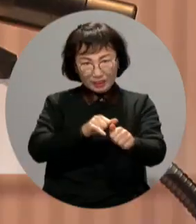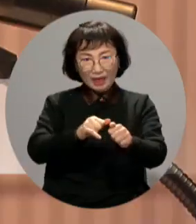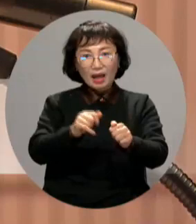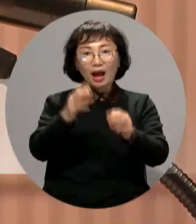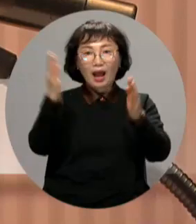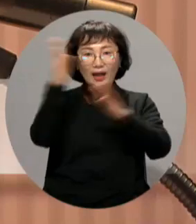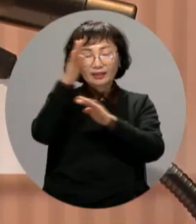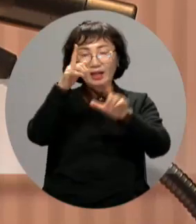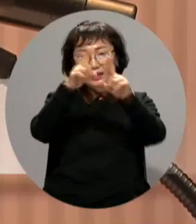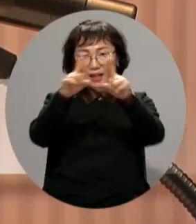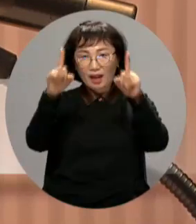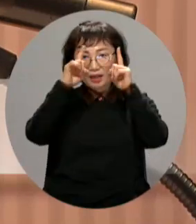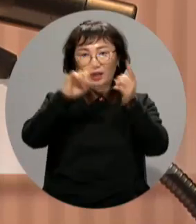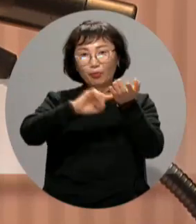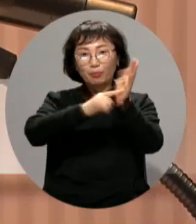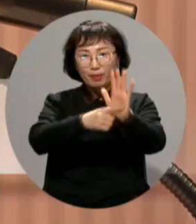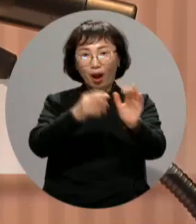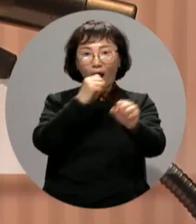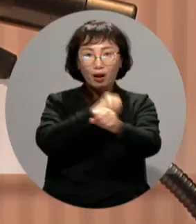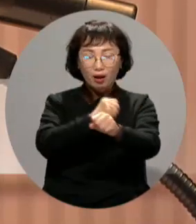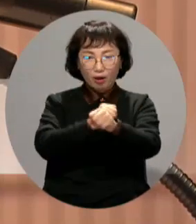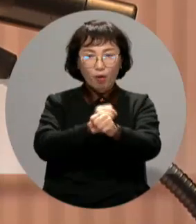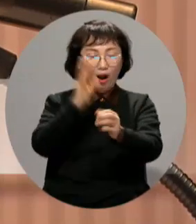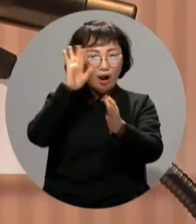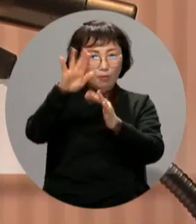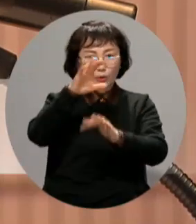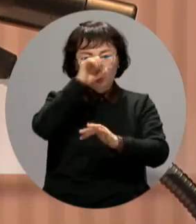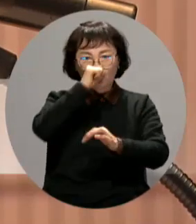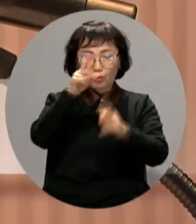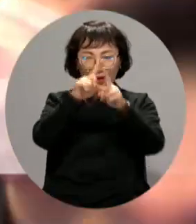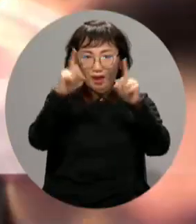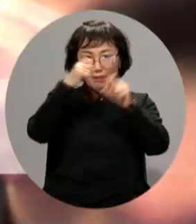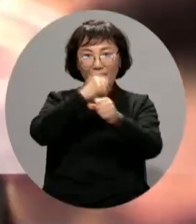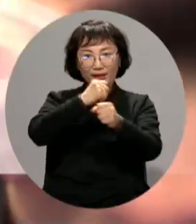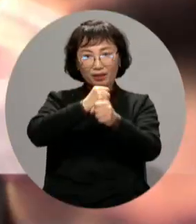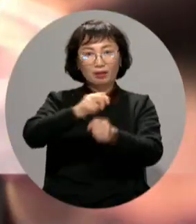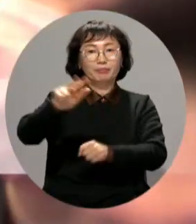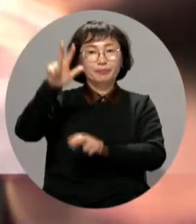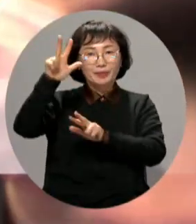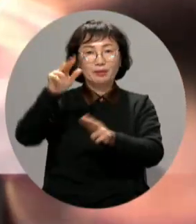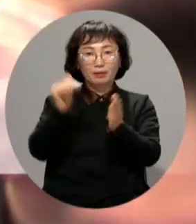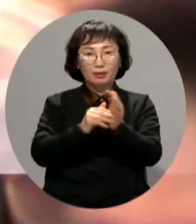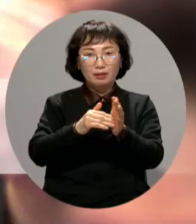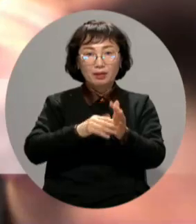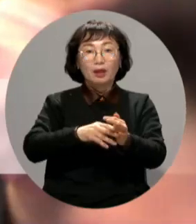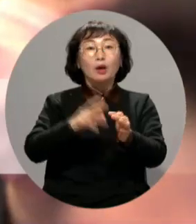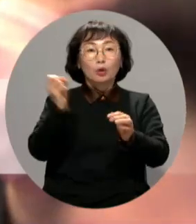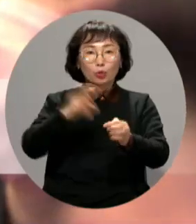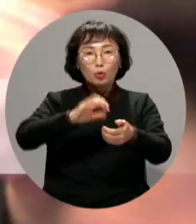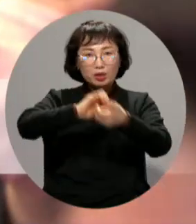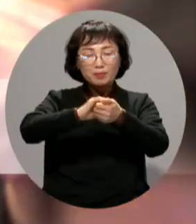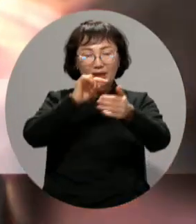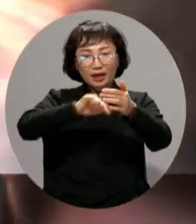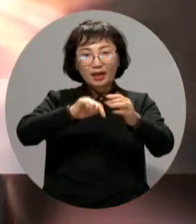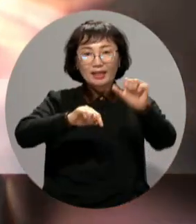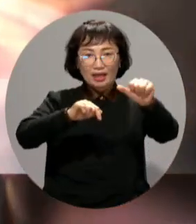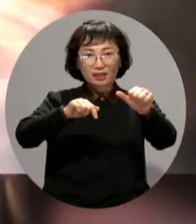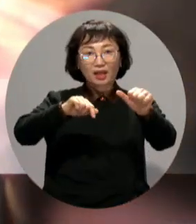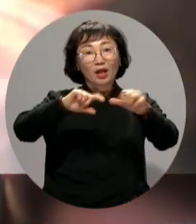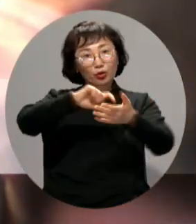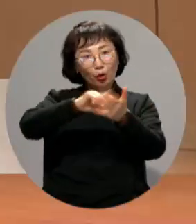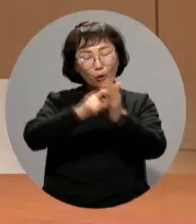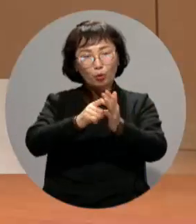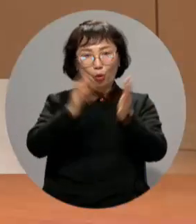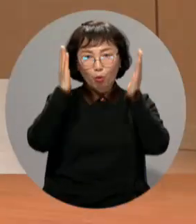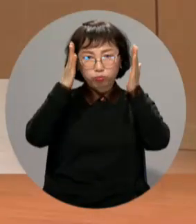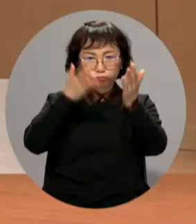발전을 이끄는 핵심 플래그십 대학으로 만들어 나가겠다고 밝혔습니다. 또 임기 중 최소 5개 이상의 학문